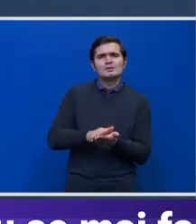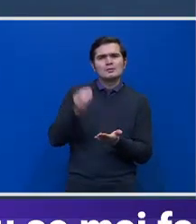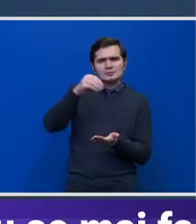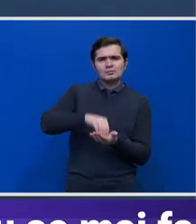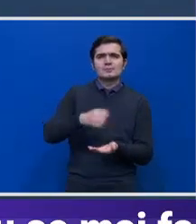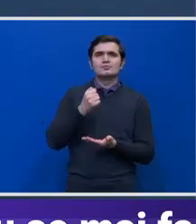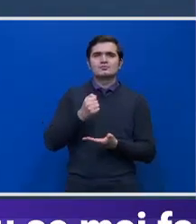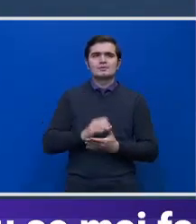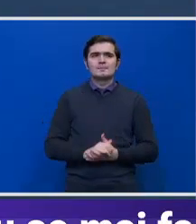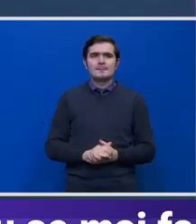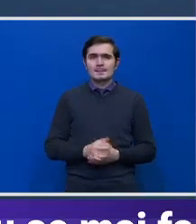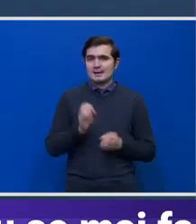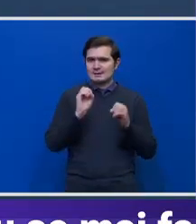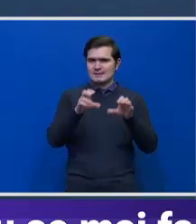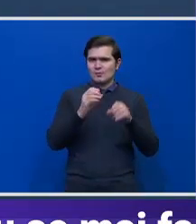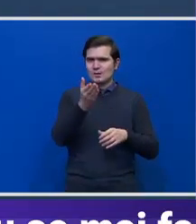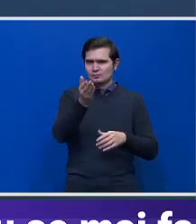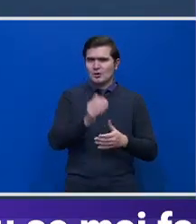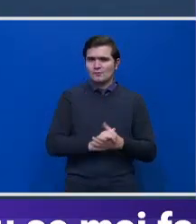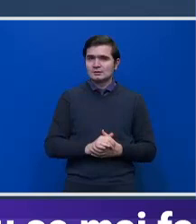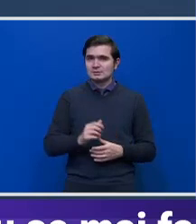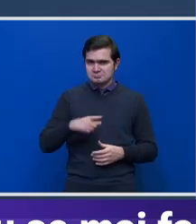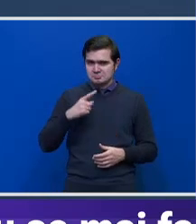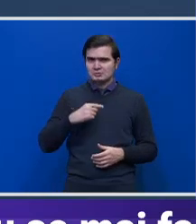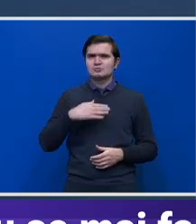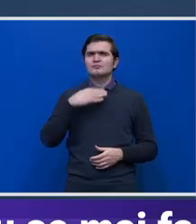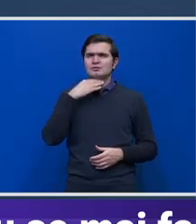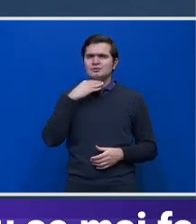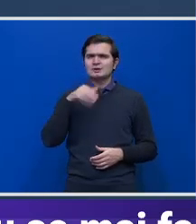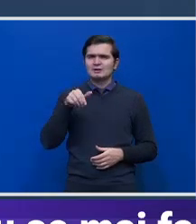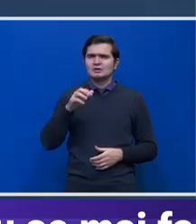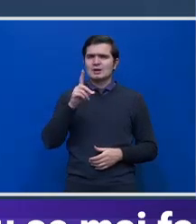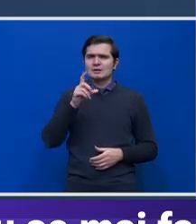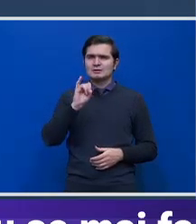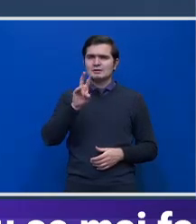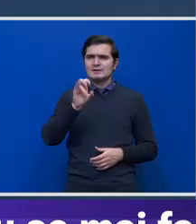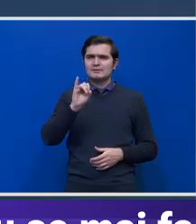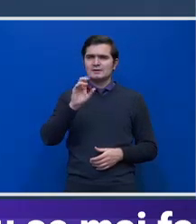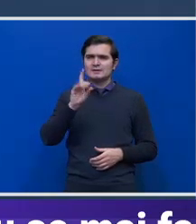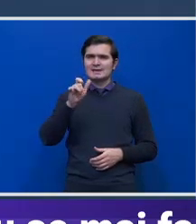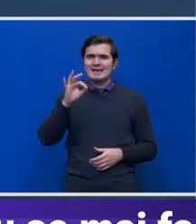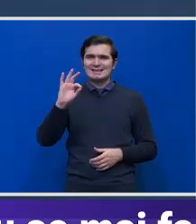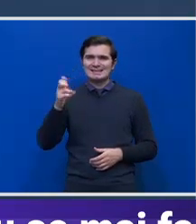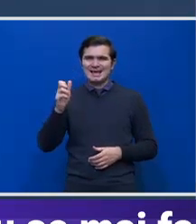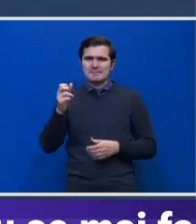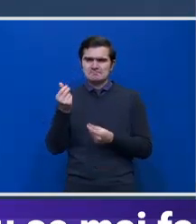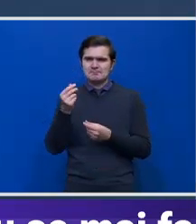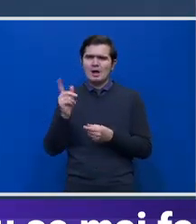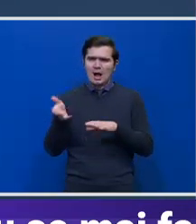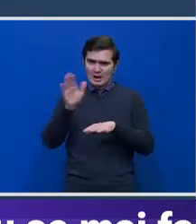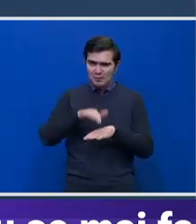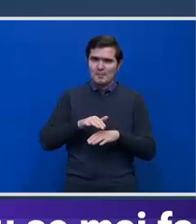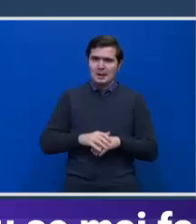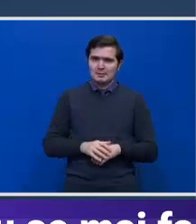acel buget. Dar din informațiile dumneavoastră ar fi suficiente acele dividende, adică ar acoperi, aveți idee cam cât ar putea